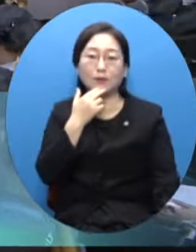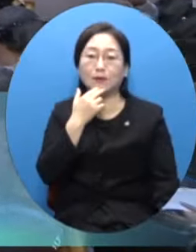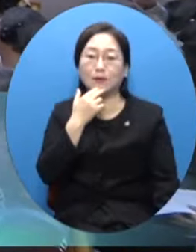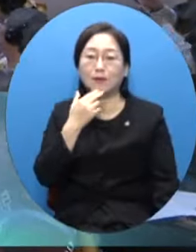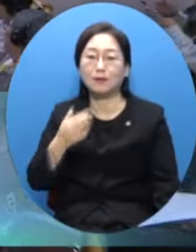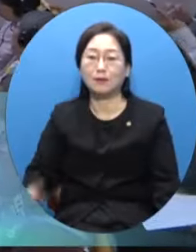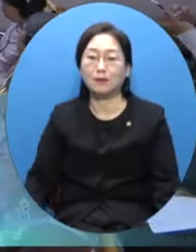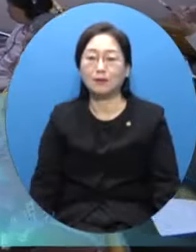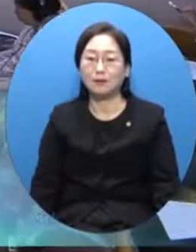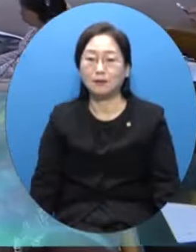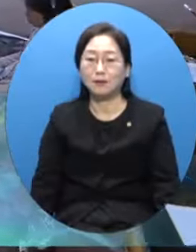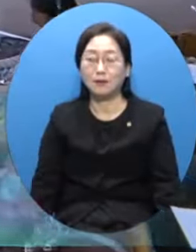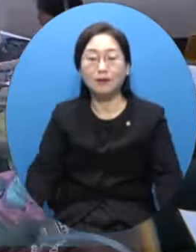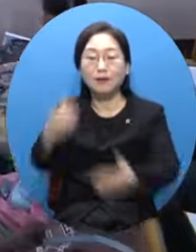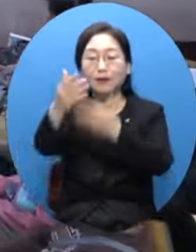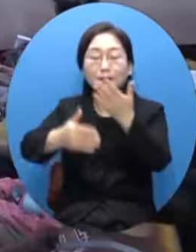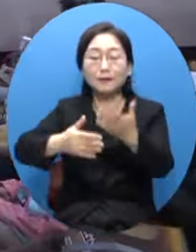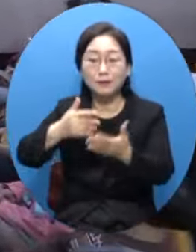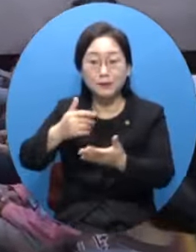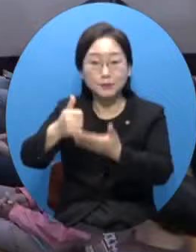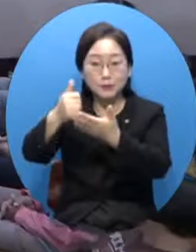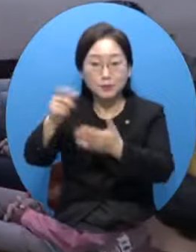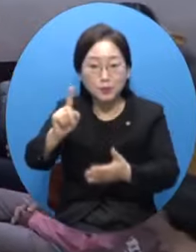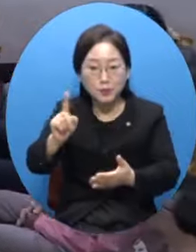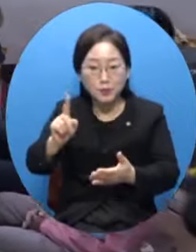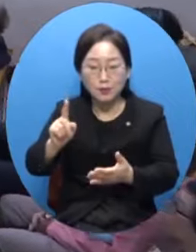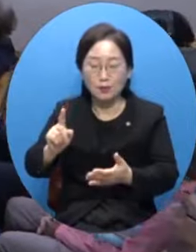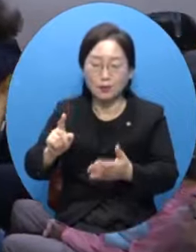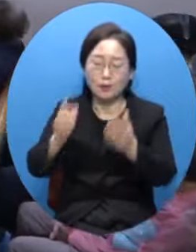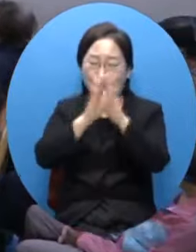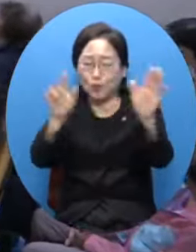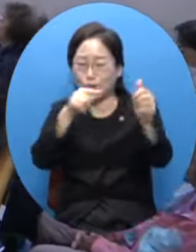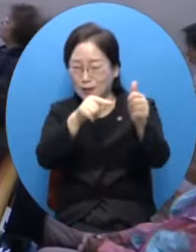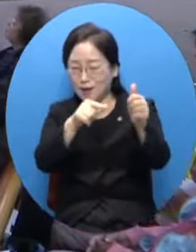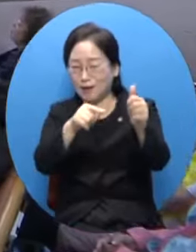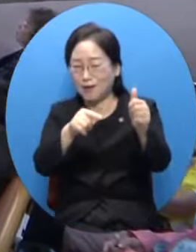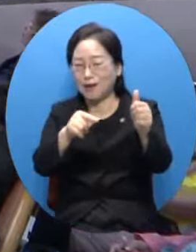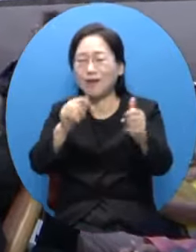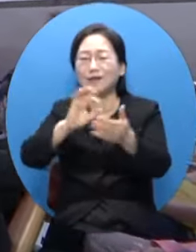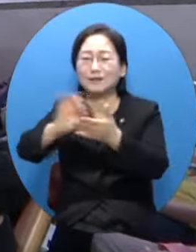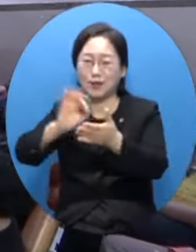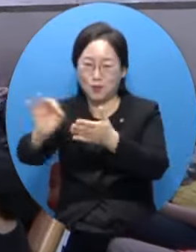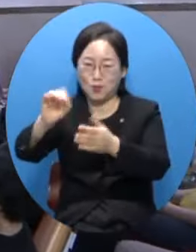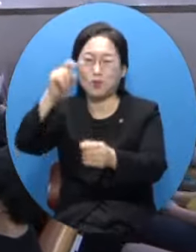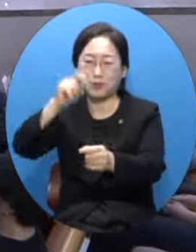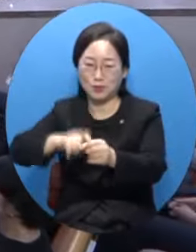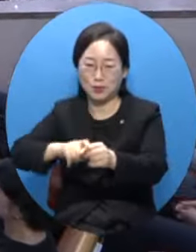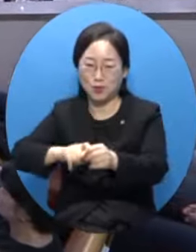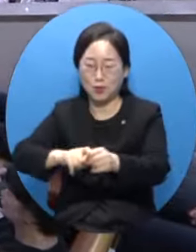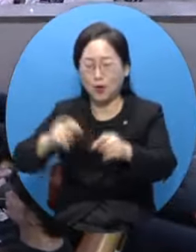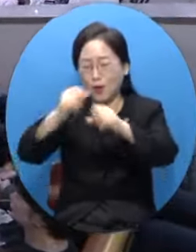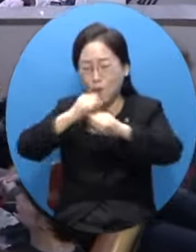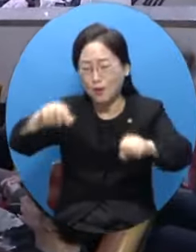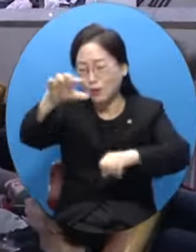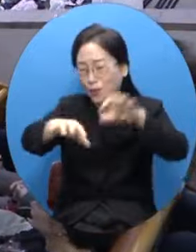하나님은 완전히 깨어진 모세를 사용하기 위해서 광야 어디서나 볼 수 있는 이 가시떨기